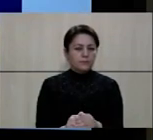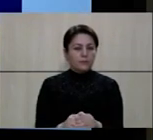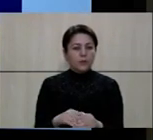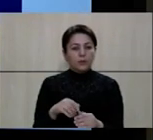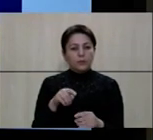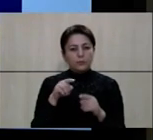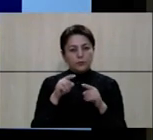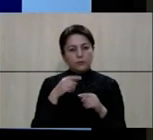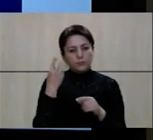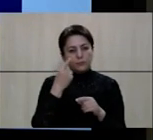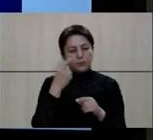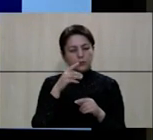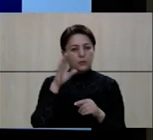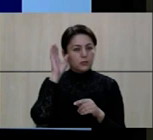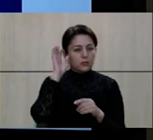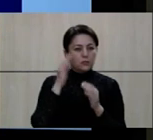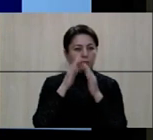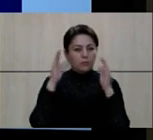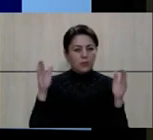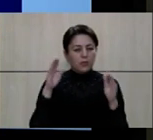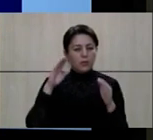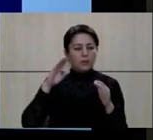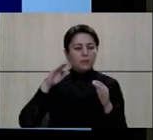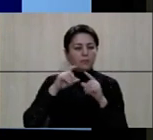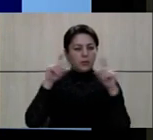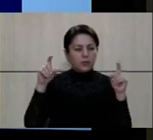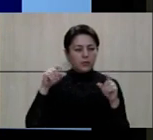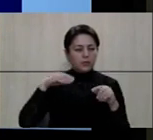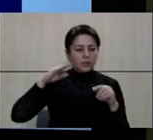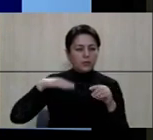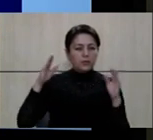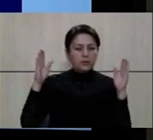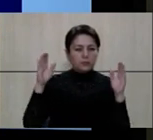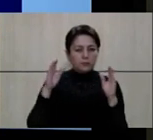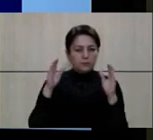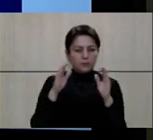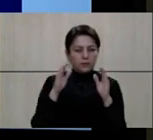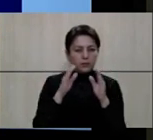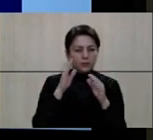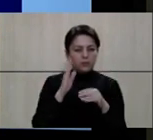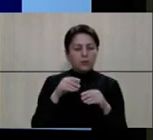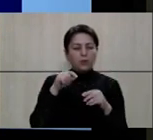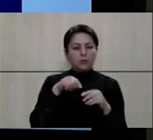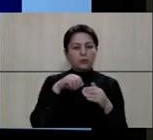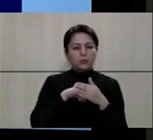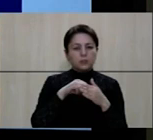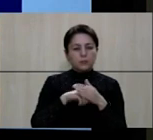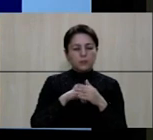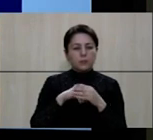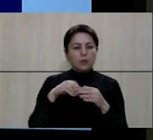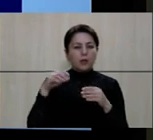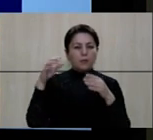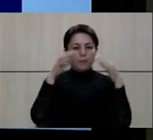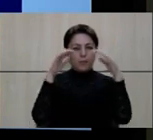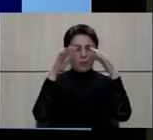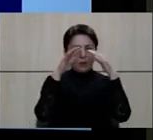Bunda birinchi eshitilgan baland, keyingilar esa pastlashib boradi. Bunga sabab momaqaldiroq ovozi